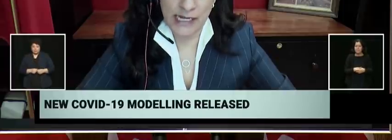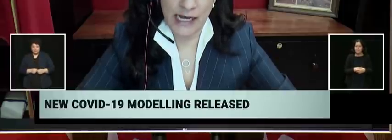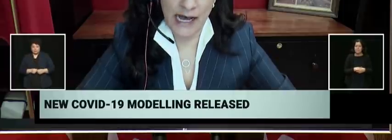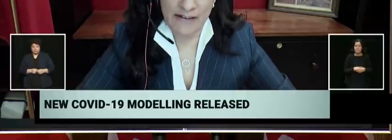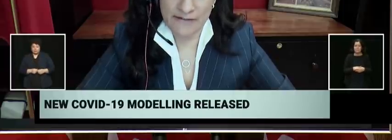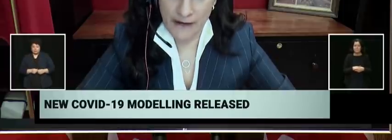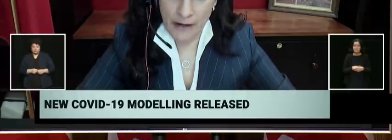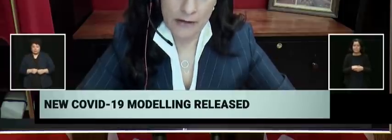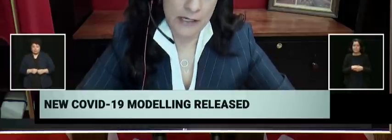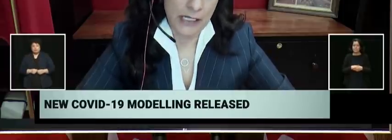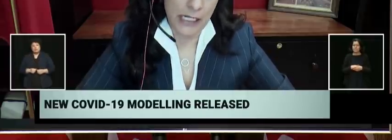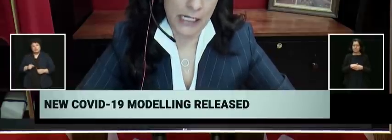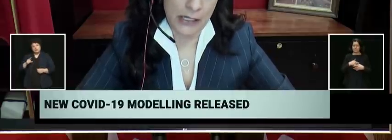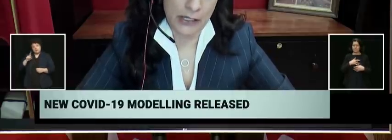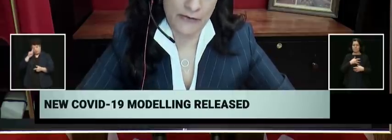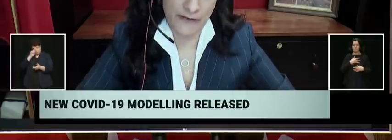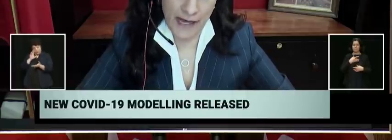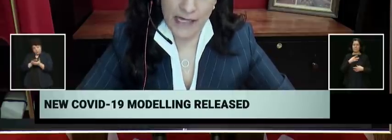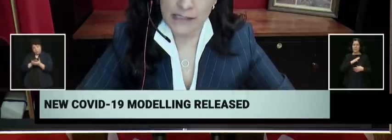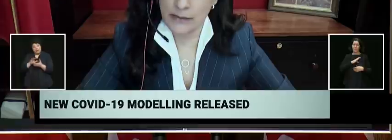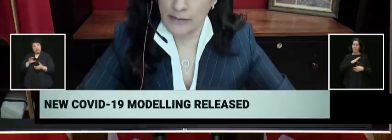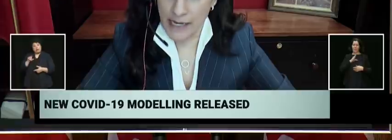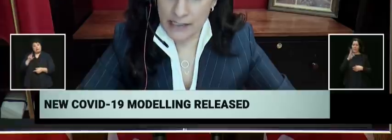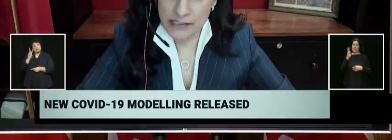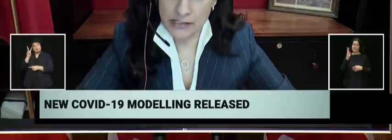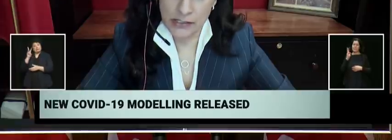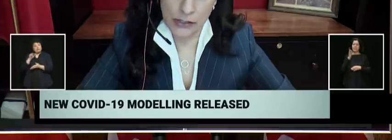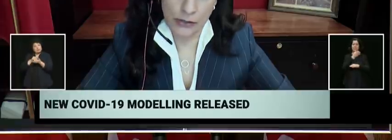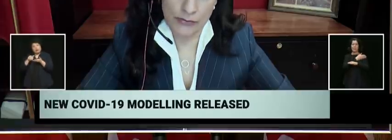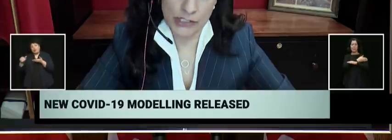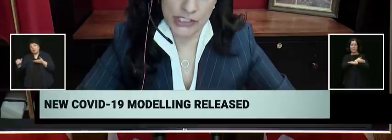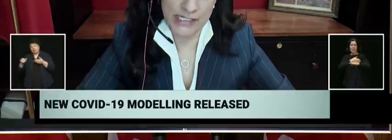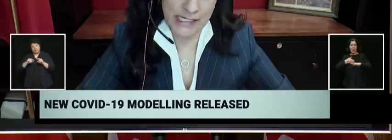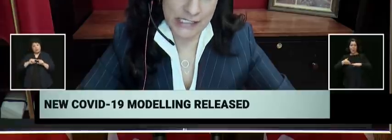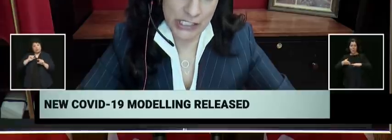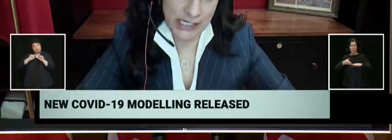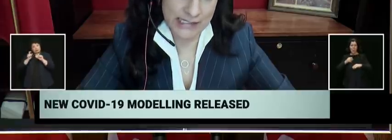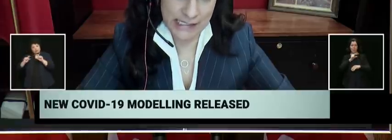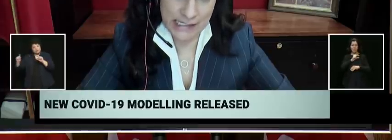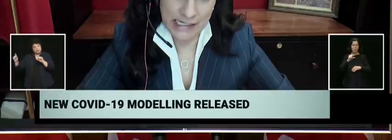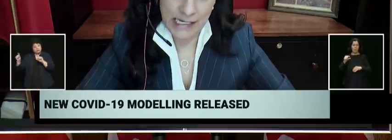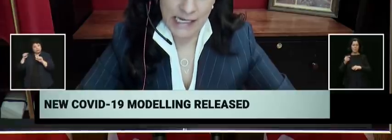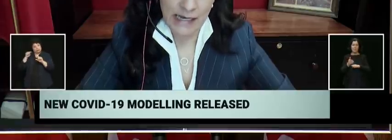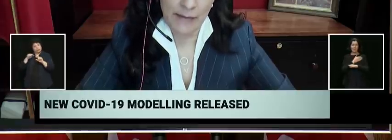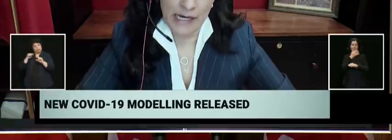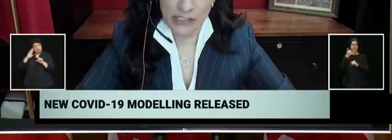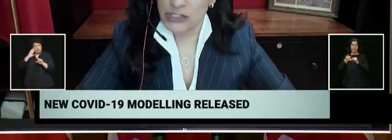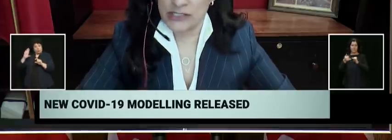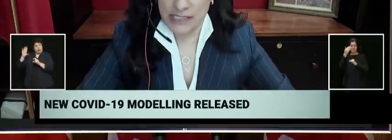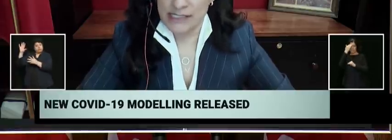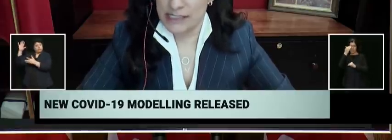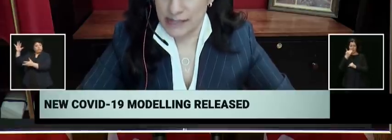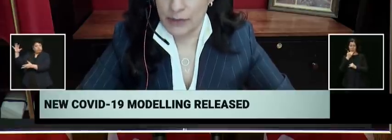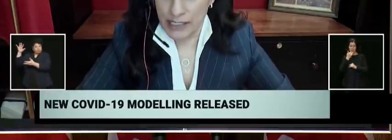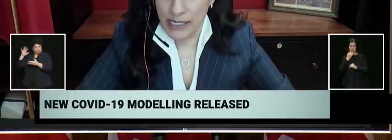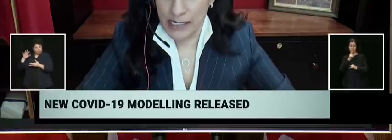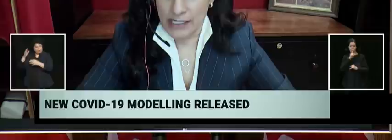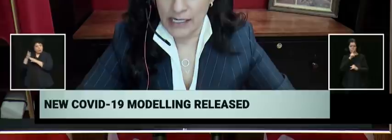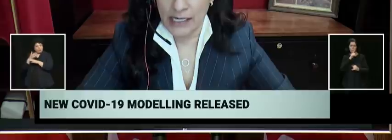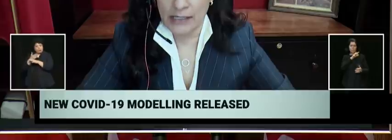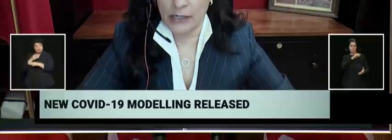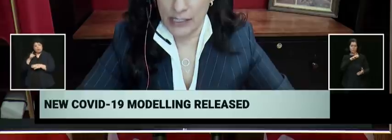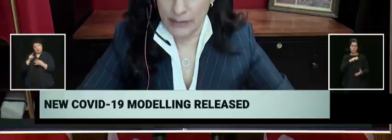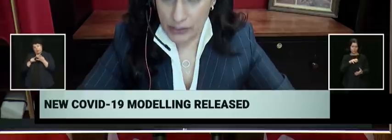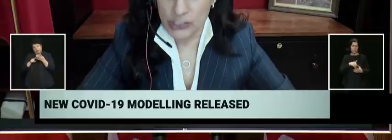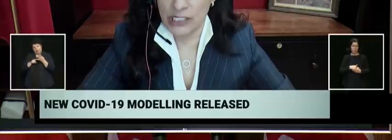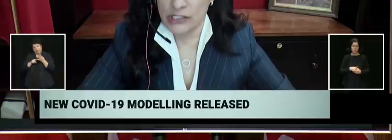doses avant la fin de mars, comme j'ai déjà dit, parce que ça, c'est temporaire.